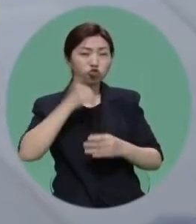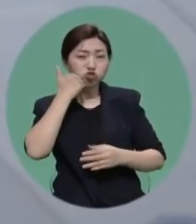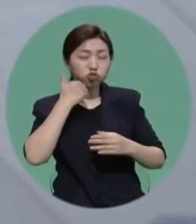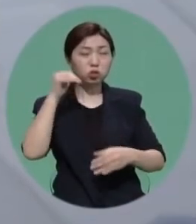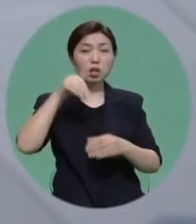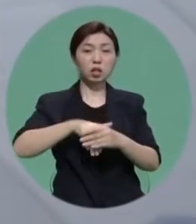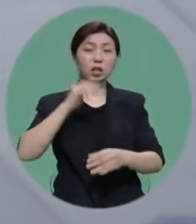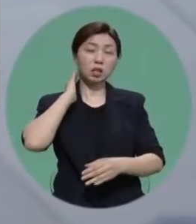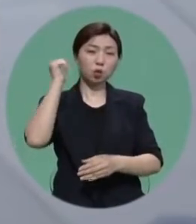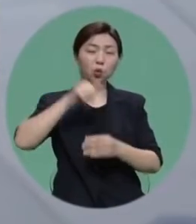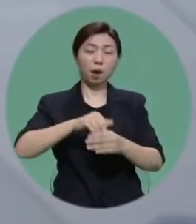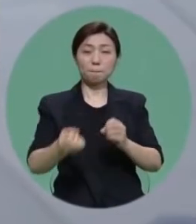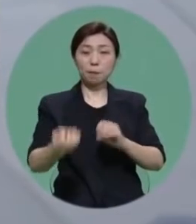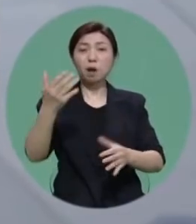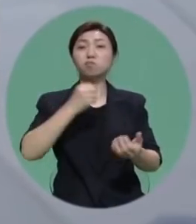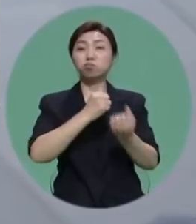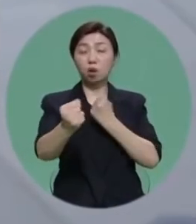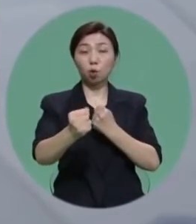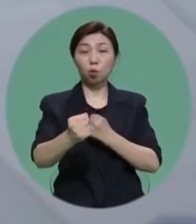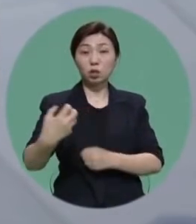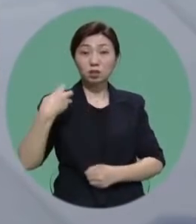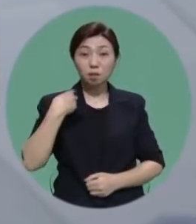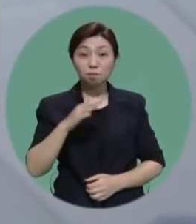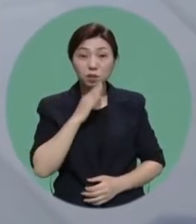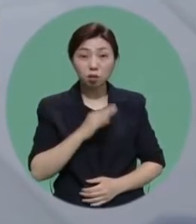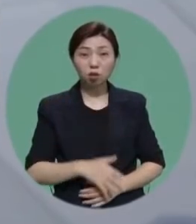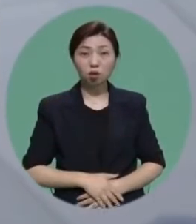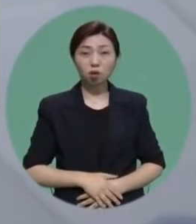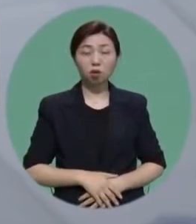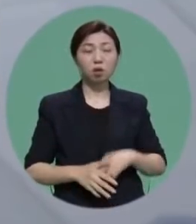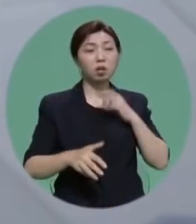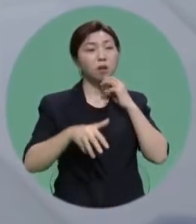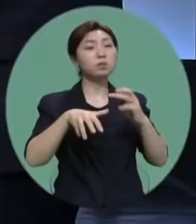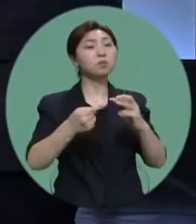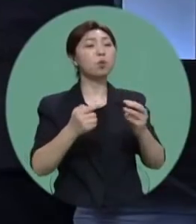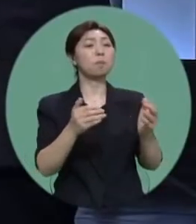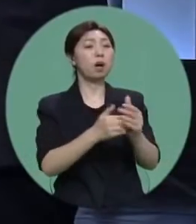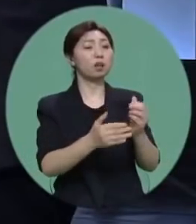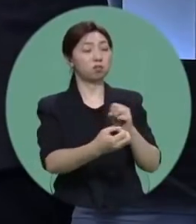이제 30초 드렸으니까 넘어가겠습니다. 대답을 안 하시네요.